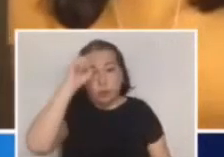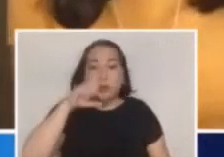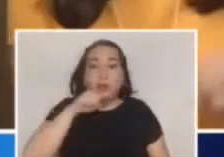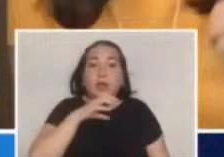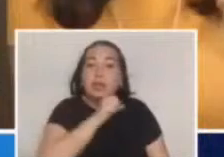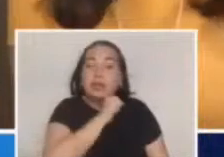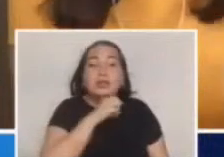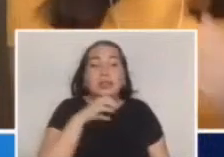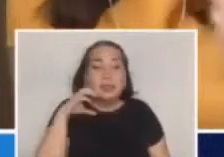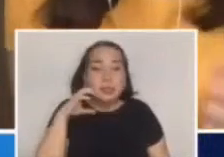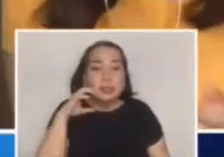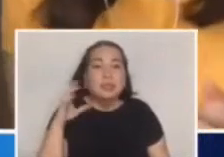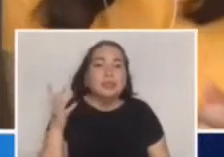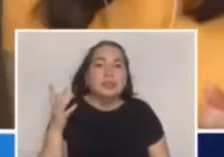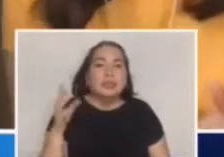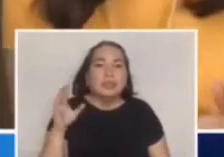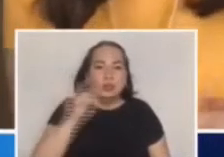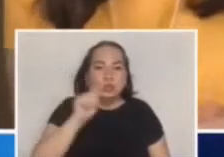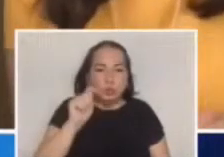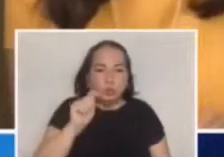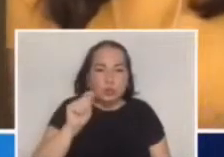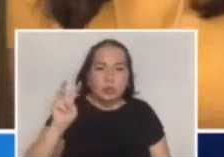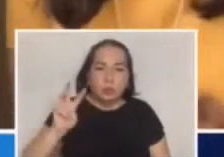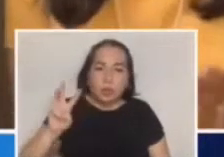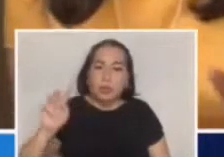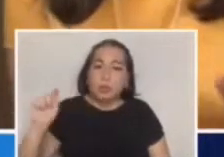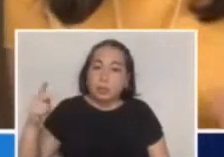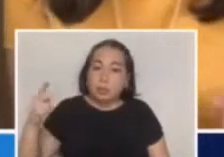po kayo hahabol sa